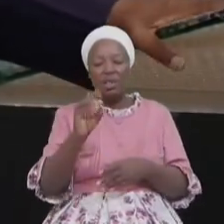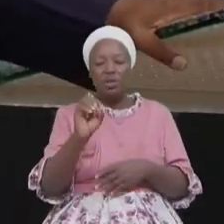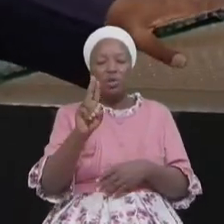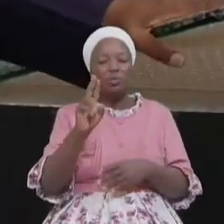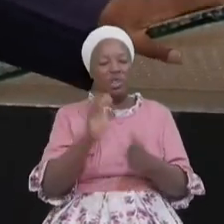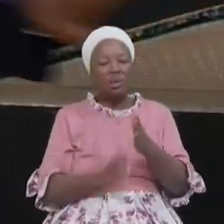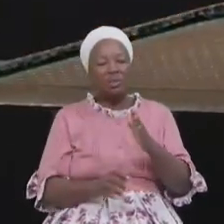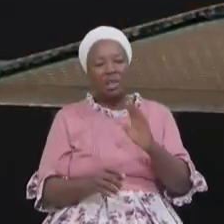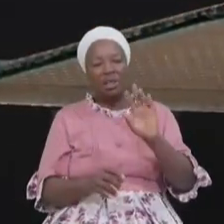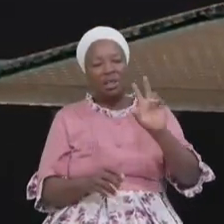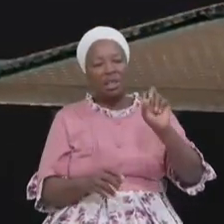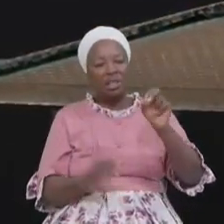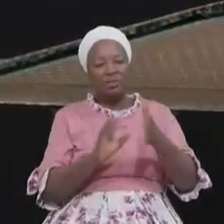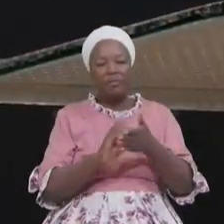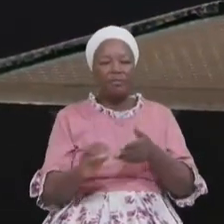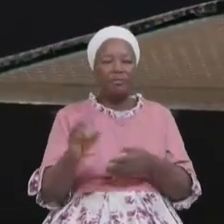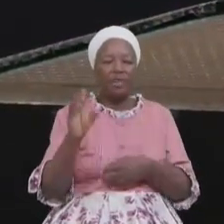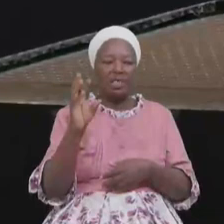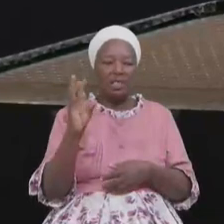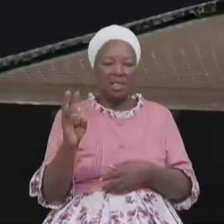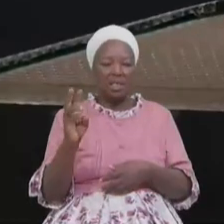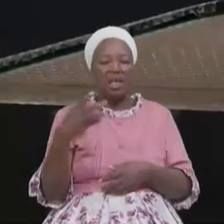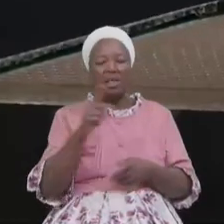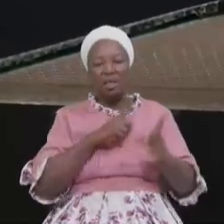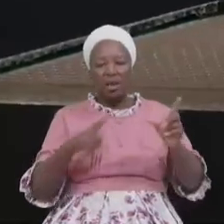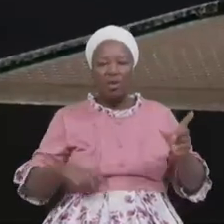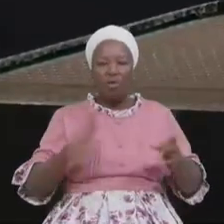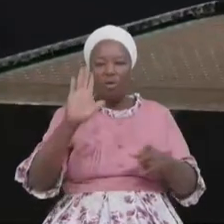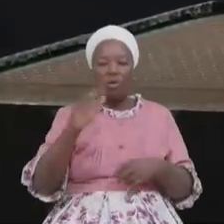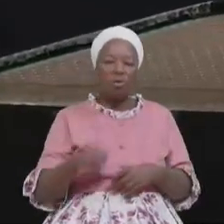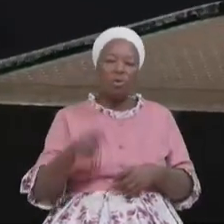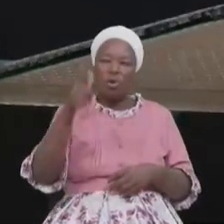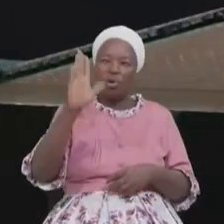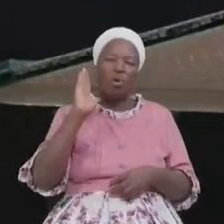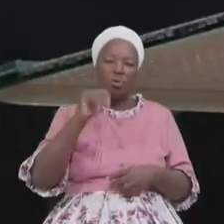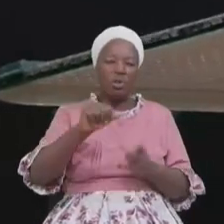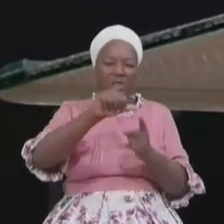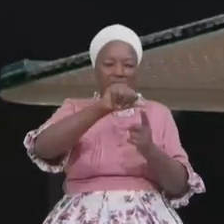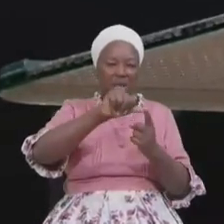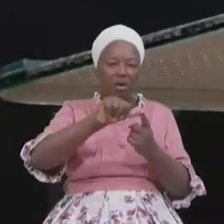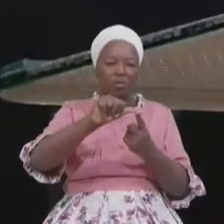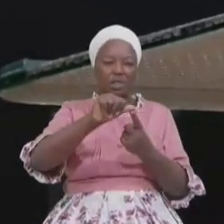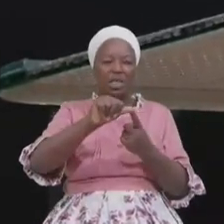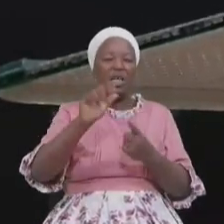chapitre 30, verset 6. L'Éternel, ton Dieu, circoncira ton cœur.